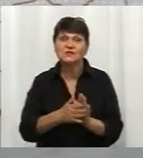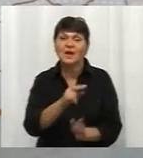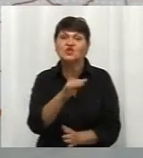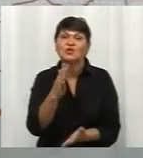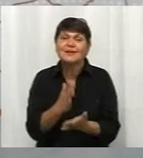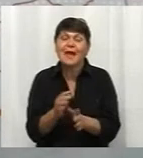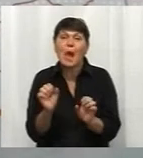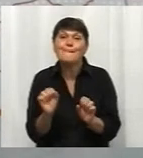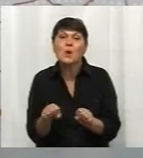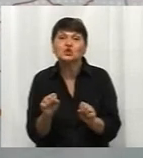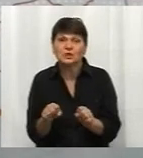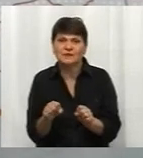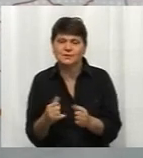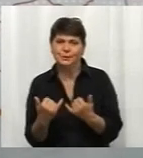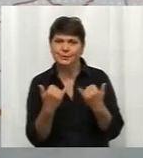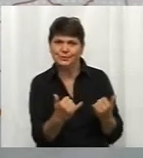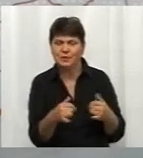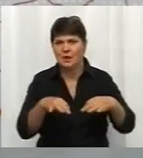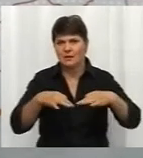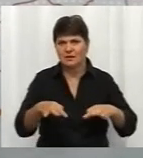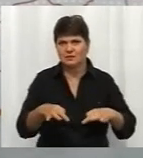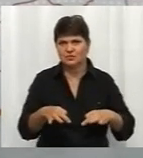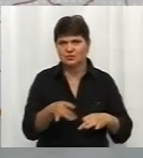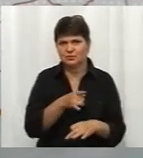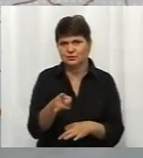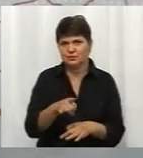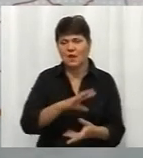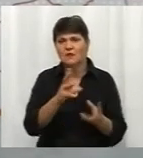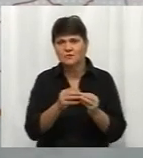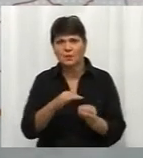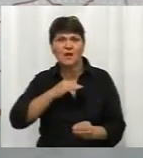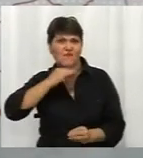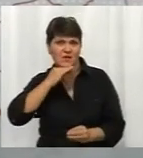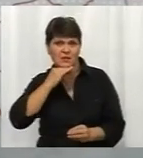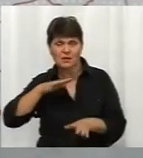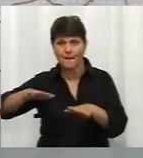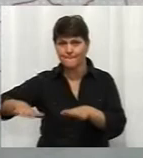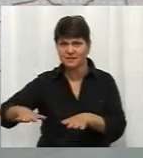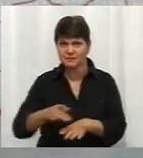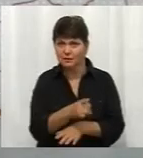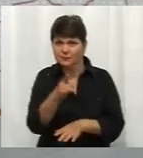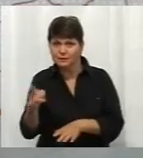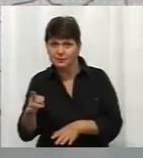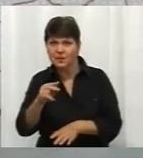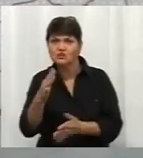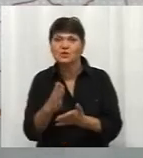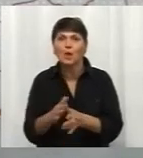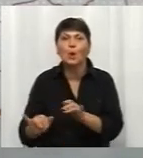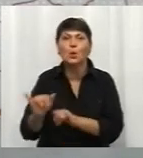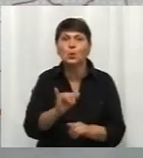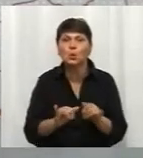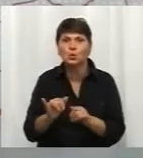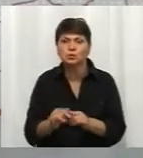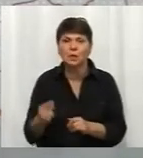водієві надати перевагу транспортному засобу. Взагалі, його чи є достатньо місця і чи є куди йому надавати